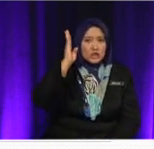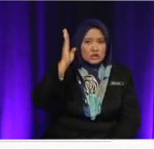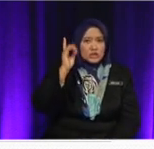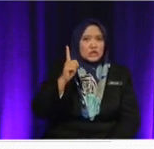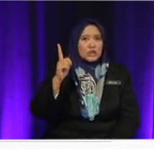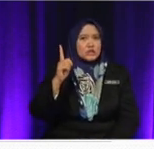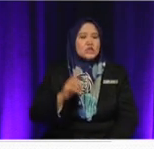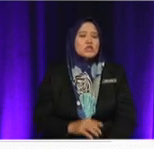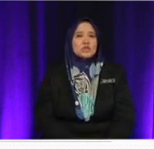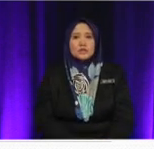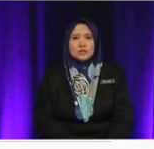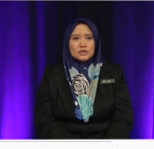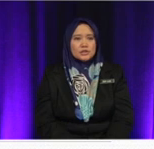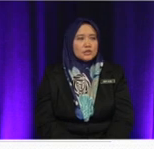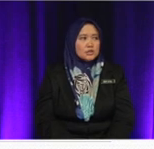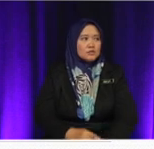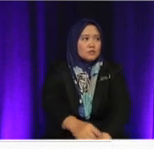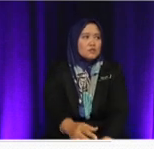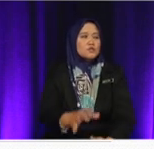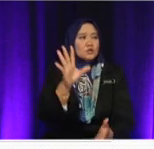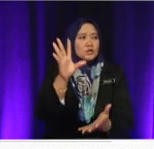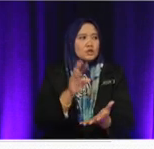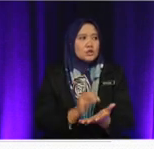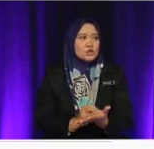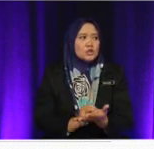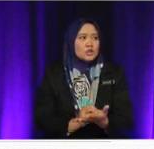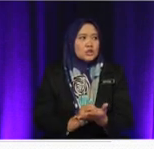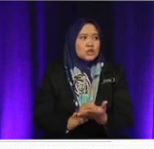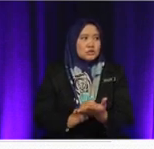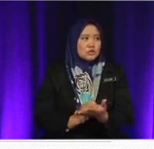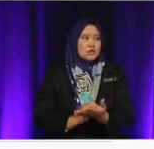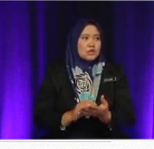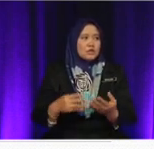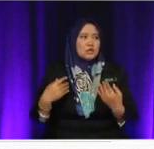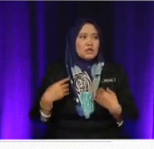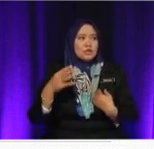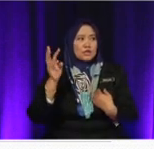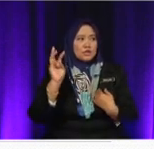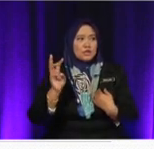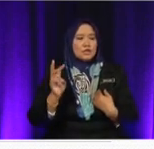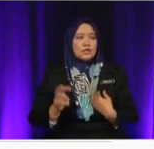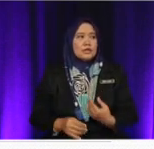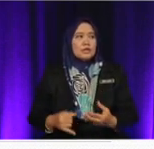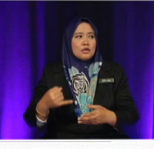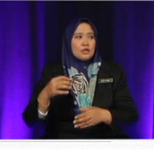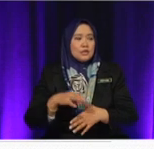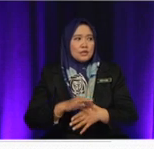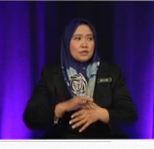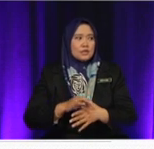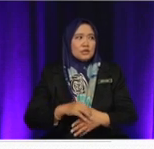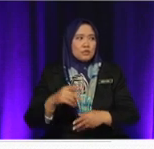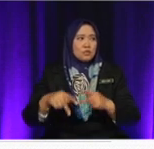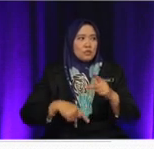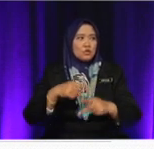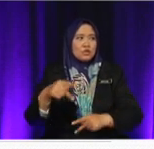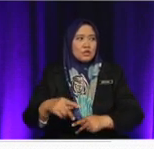buku teks Musrat 108. Kemudian proses mencapai matlamat bersama dan kumpulan dinamika ada 6 isi proses. Boleh rujuk buku teks sebenarnya yang